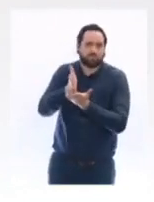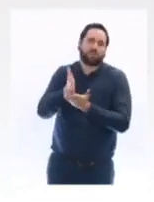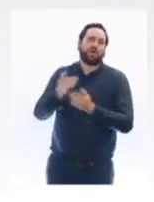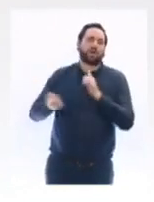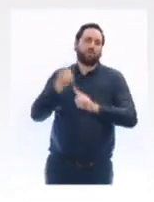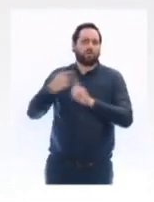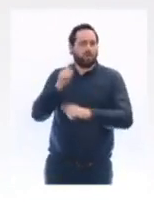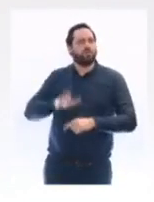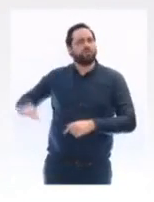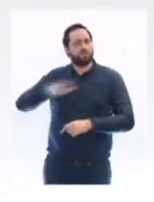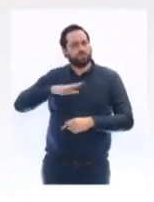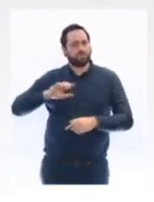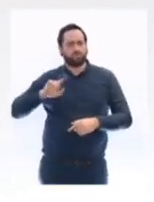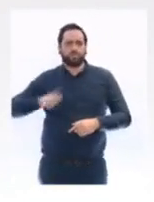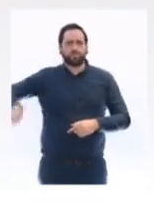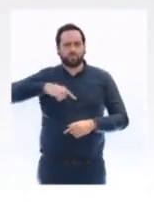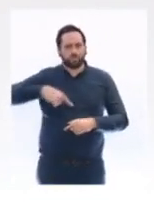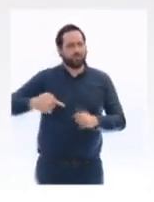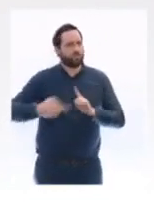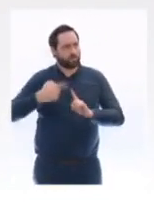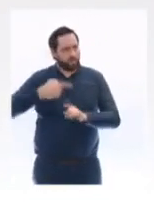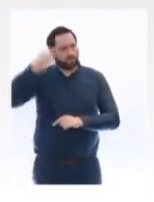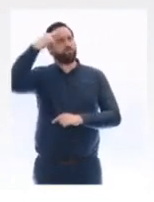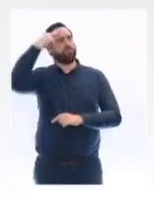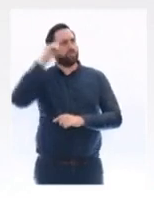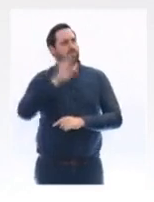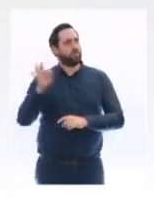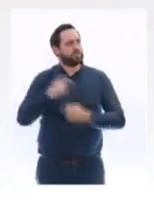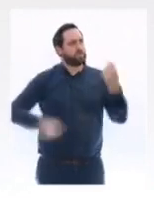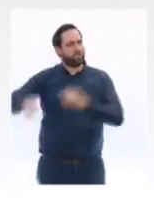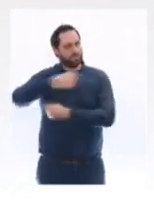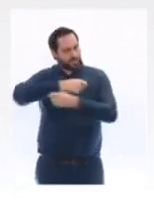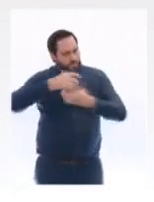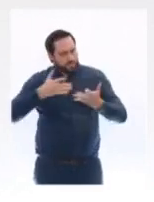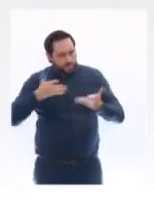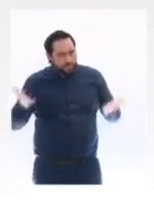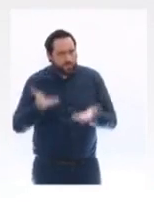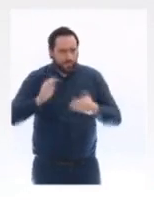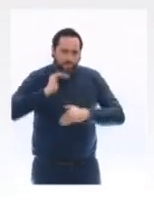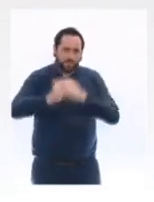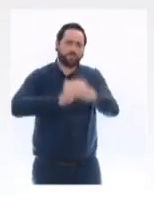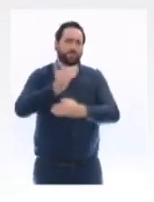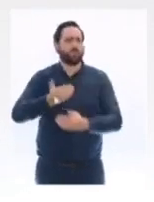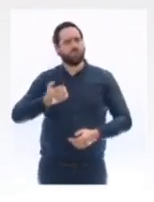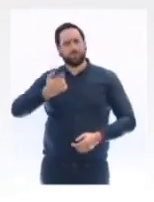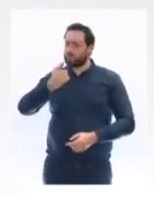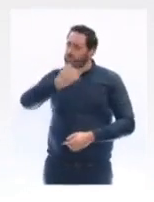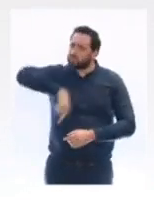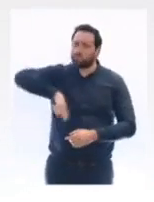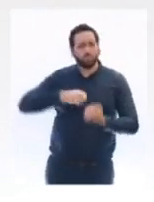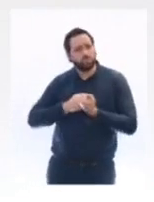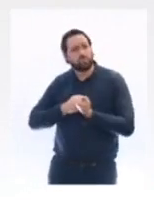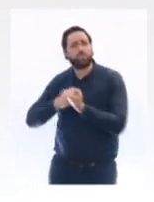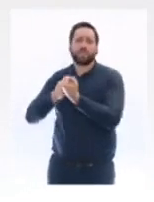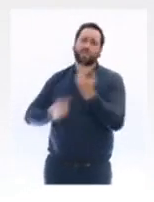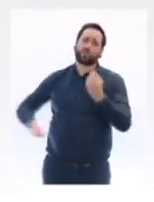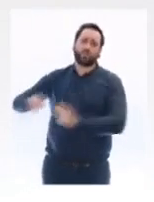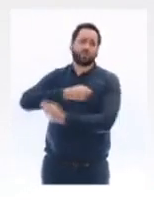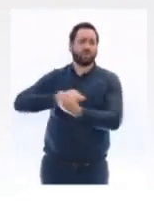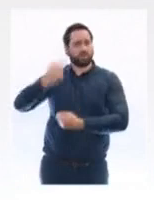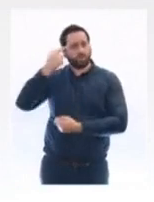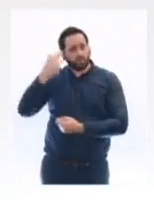mesures? Toutes ces mesures représentent un coût que nous évaluons à 15 milliards d'euros par mois